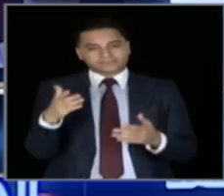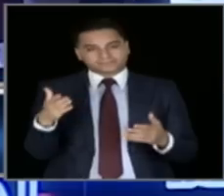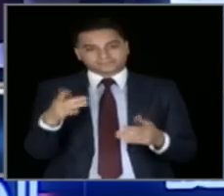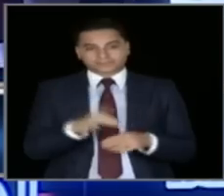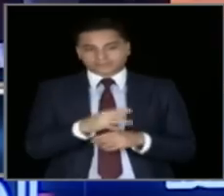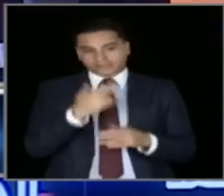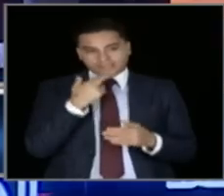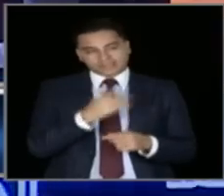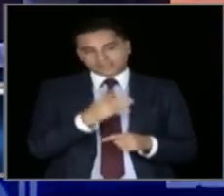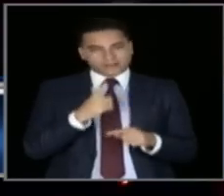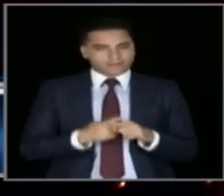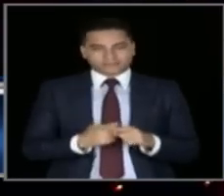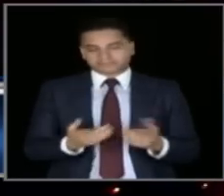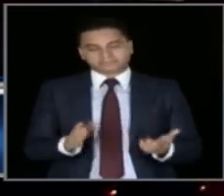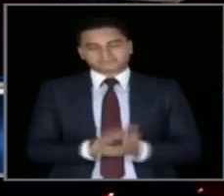لك، اجابه خاطئه.